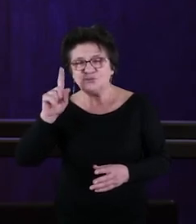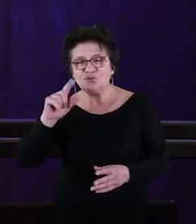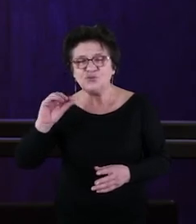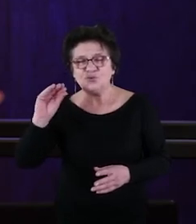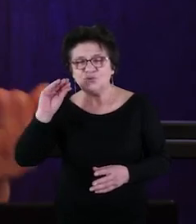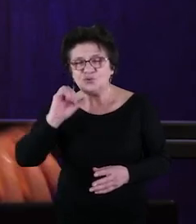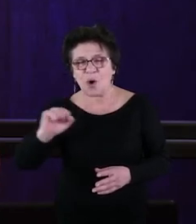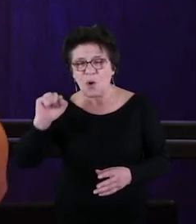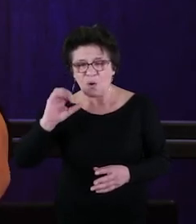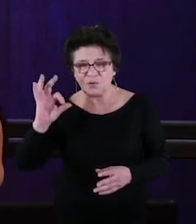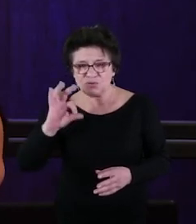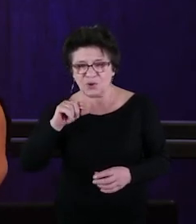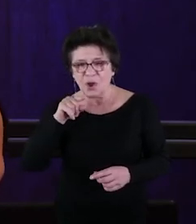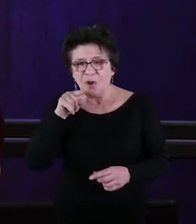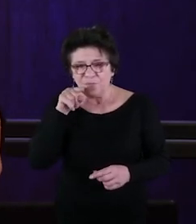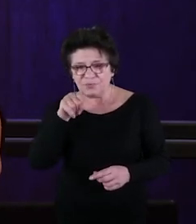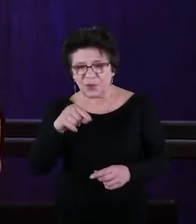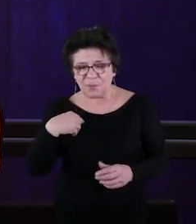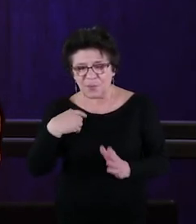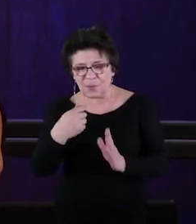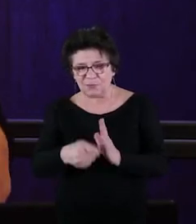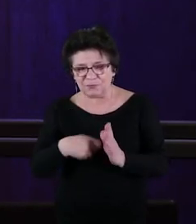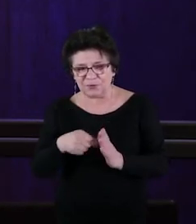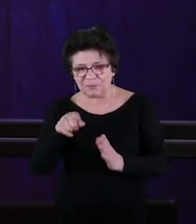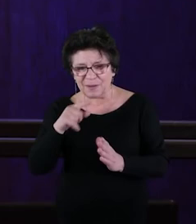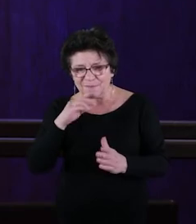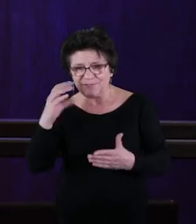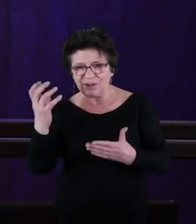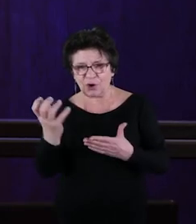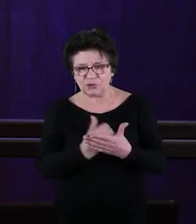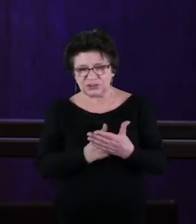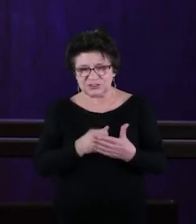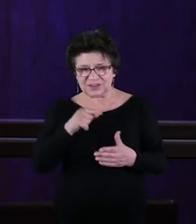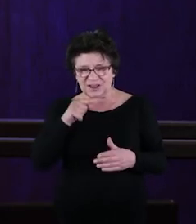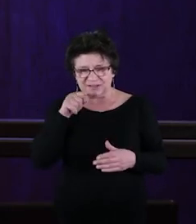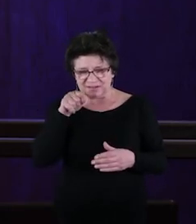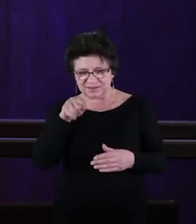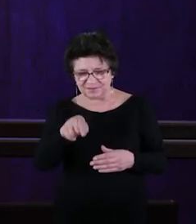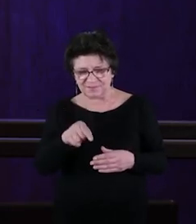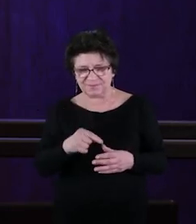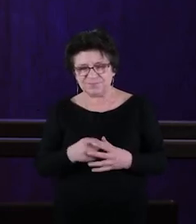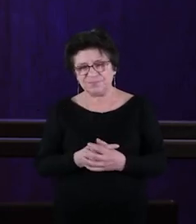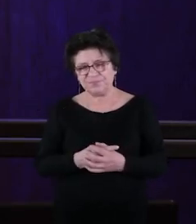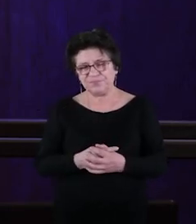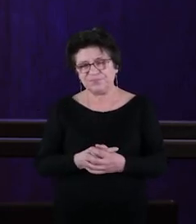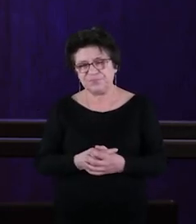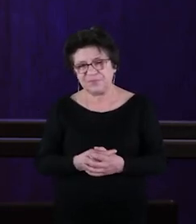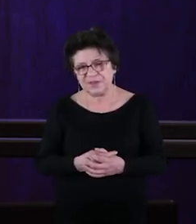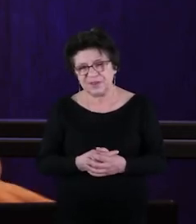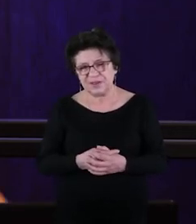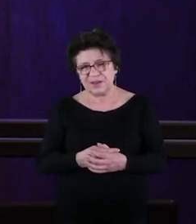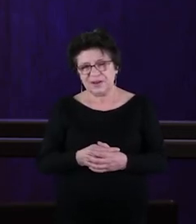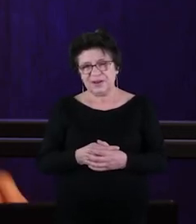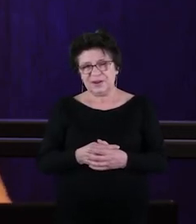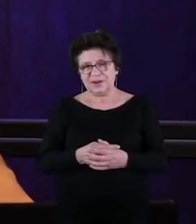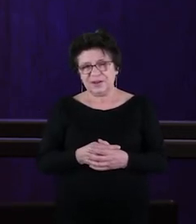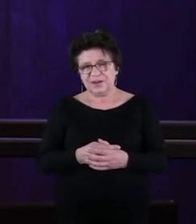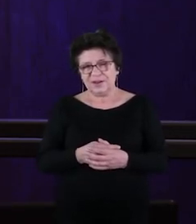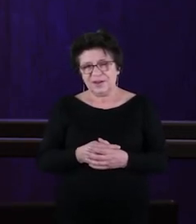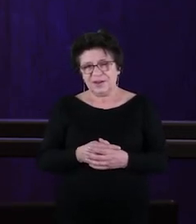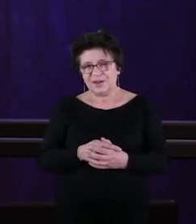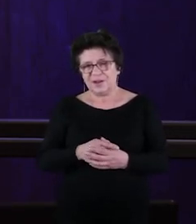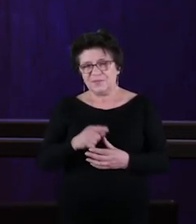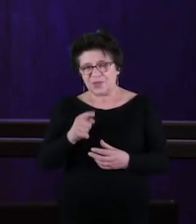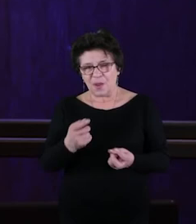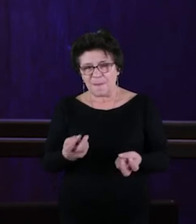oczywiście zabawne ale został wymyślony sama idea tego